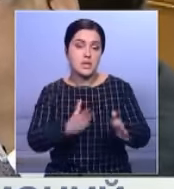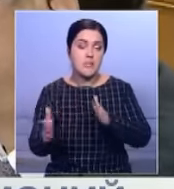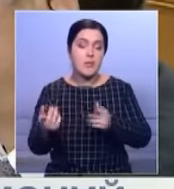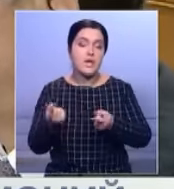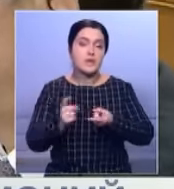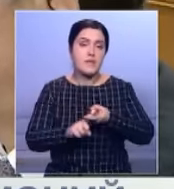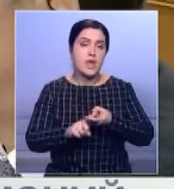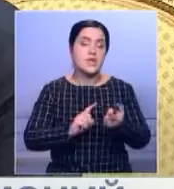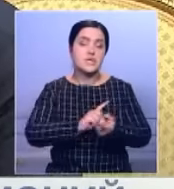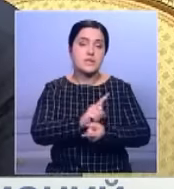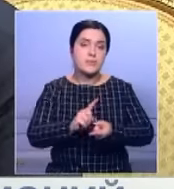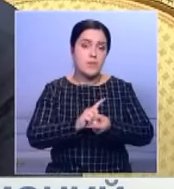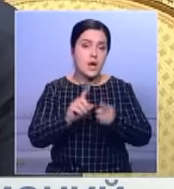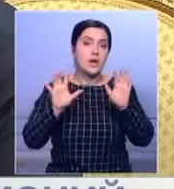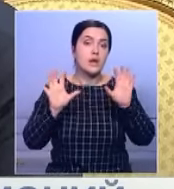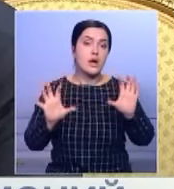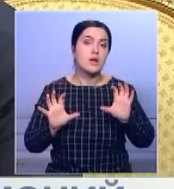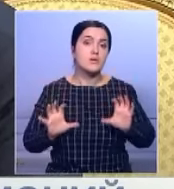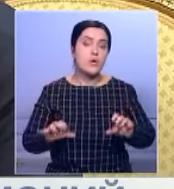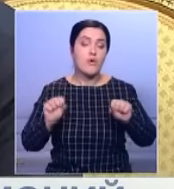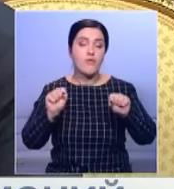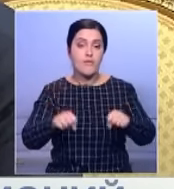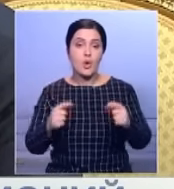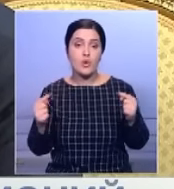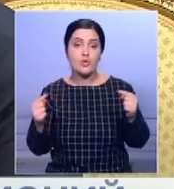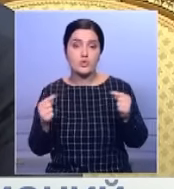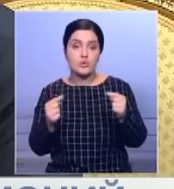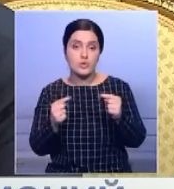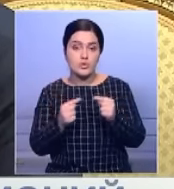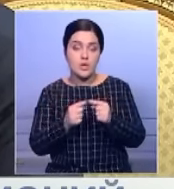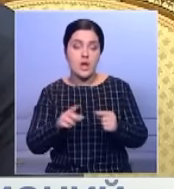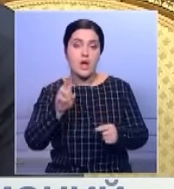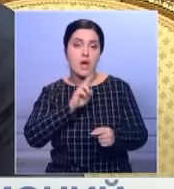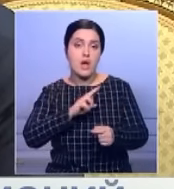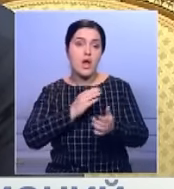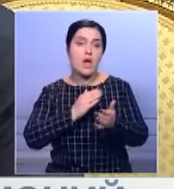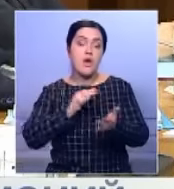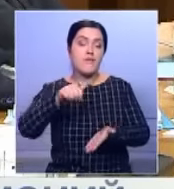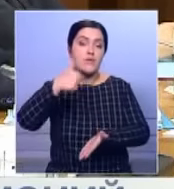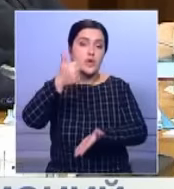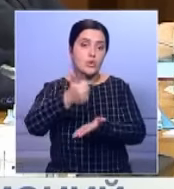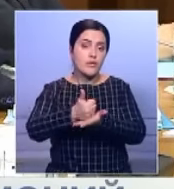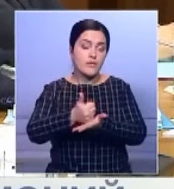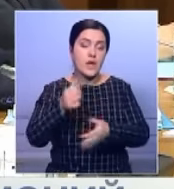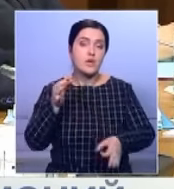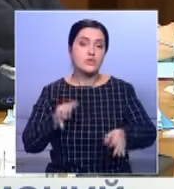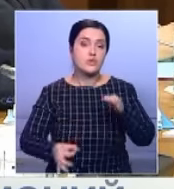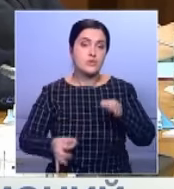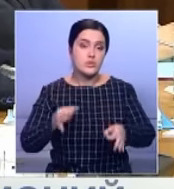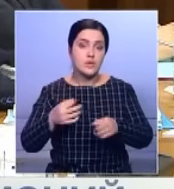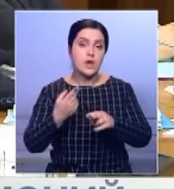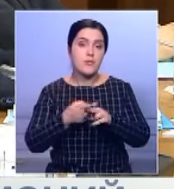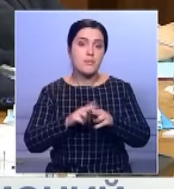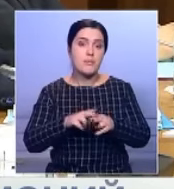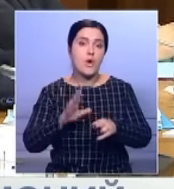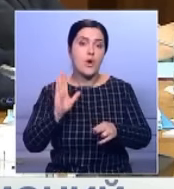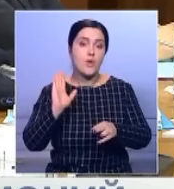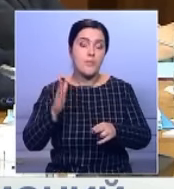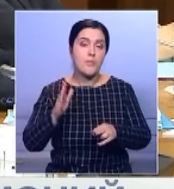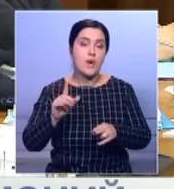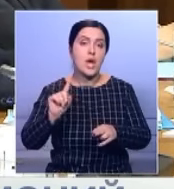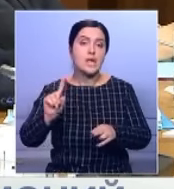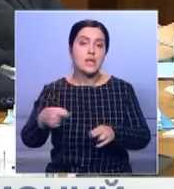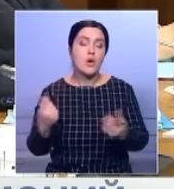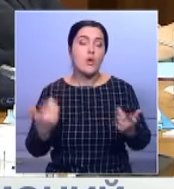Конституции. В частности, речь идет о возможном уточнении статуса и функций Верховного суда, определении требований, предъявляемых к